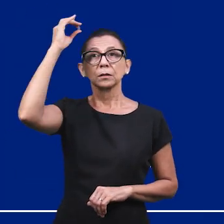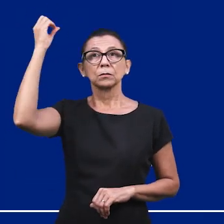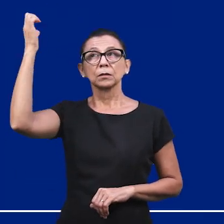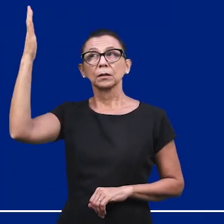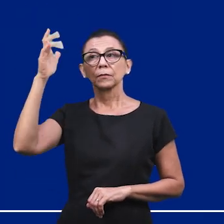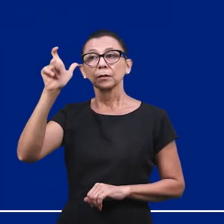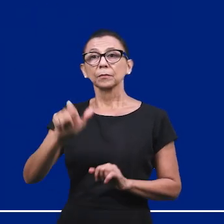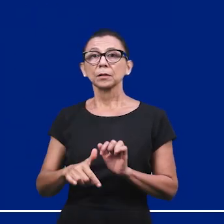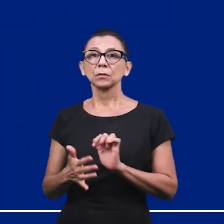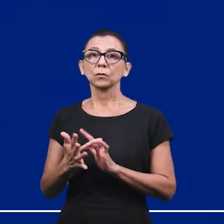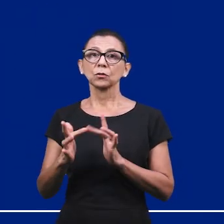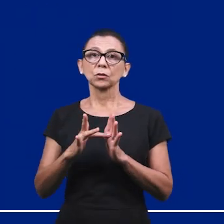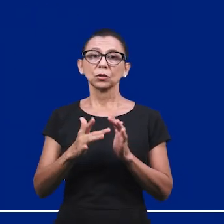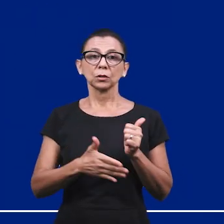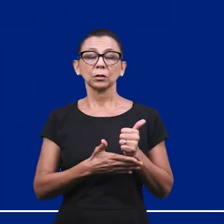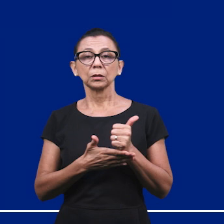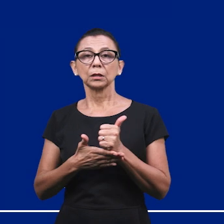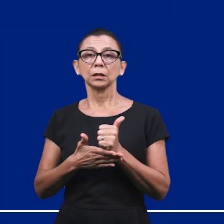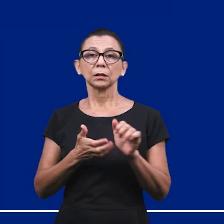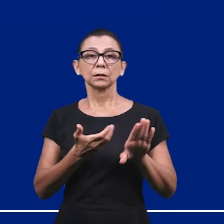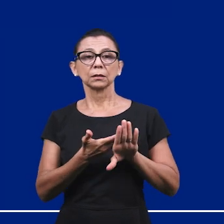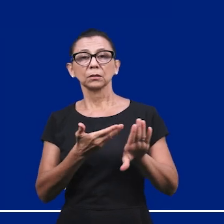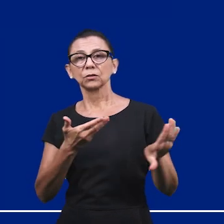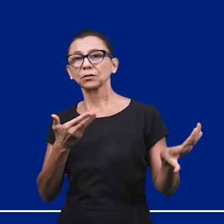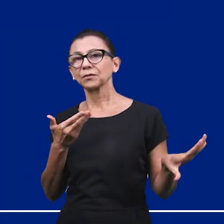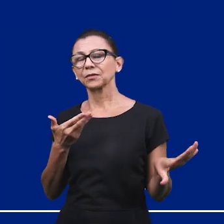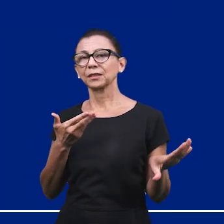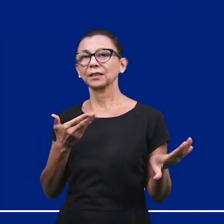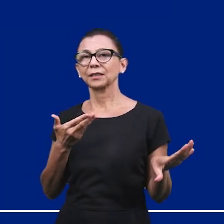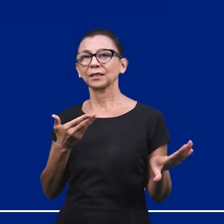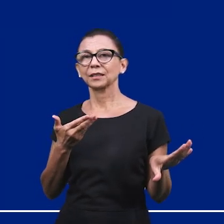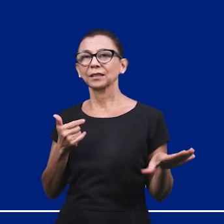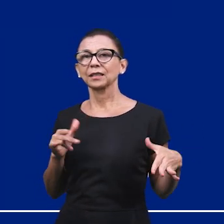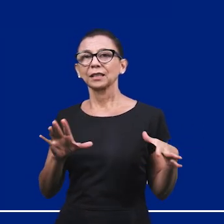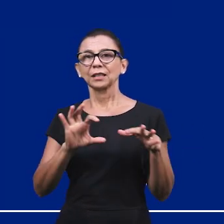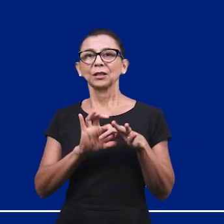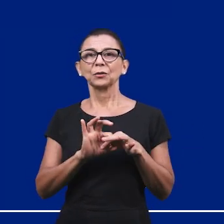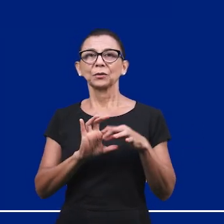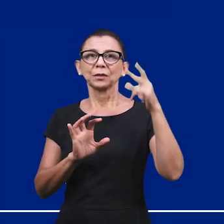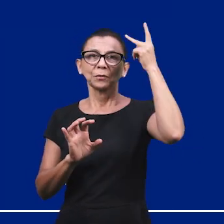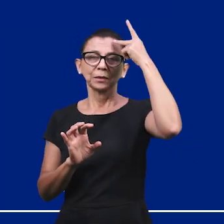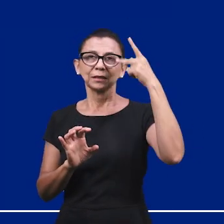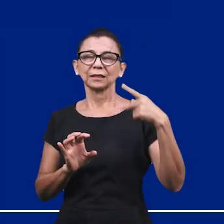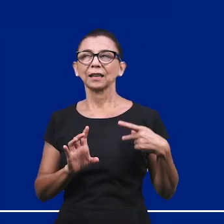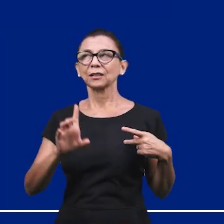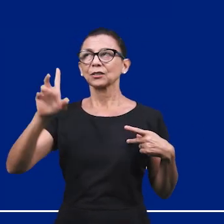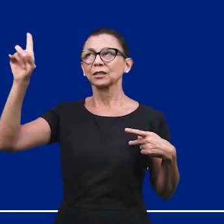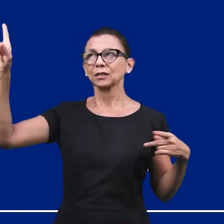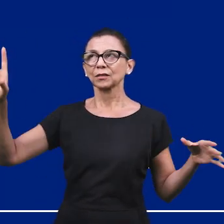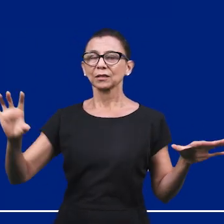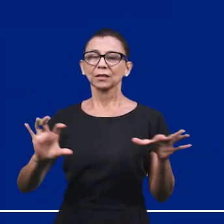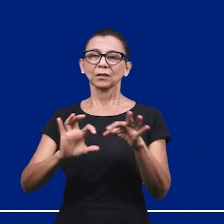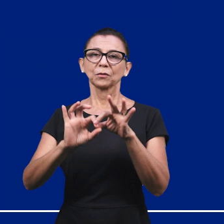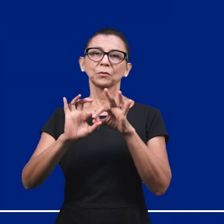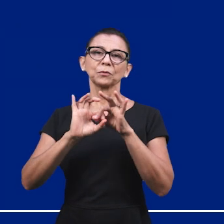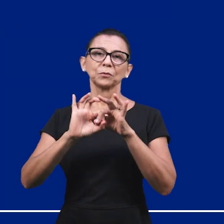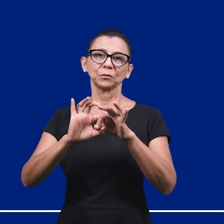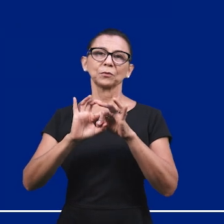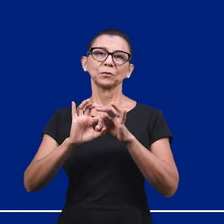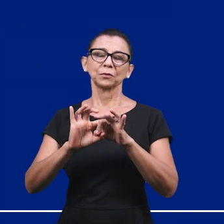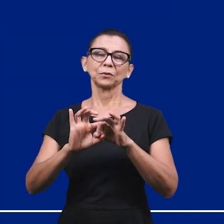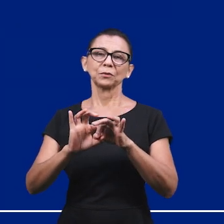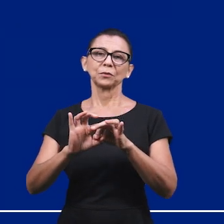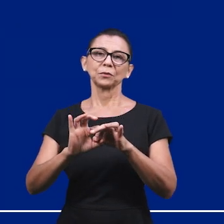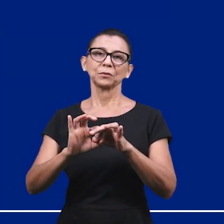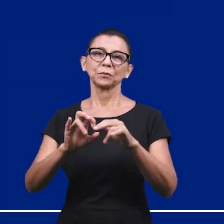révèle la personne du Seigneur Jésus, nous dirige, nous sanctifie et est un agent d'union entre l'homme et Dieu à travers la communion